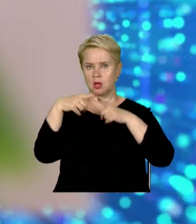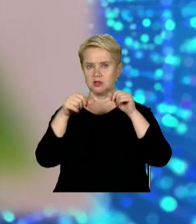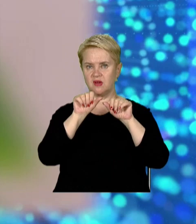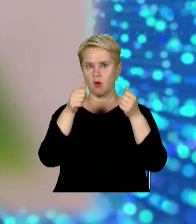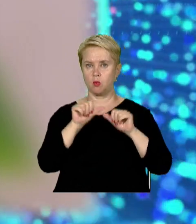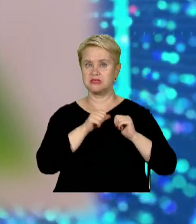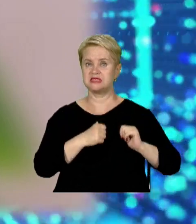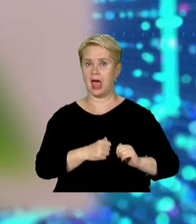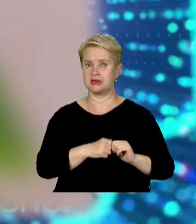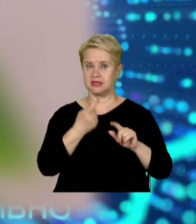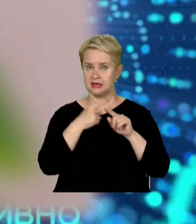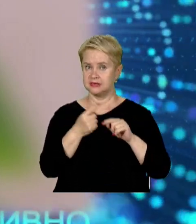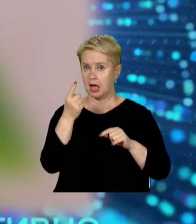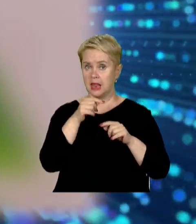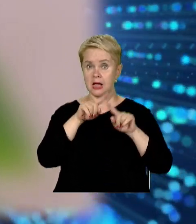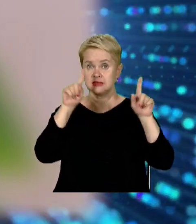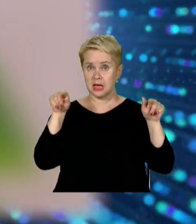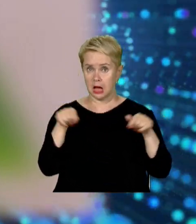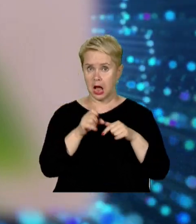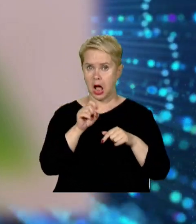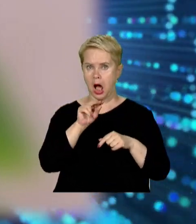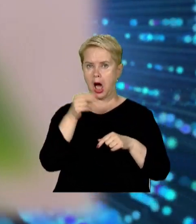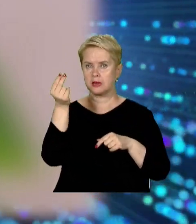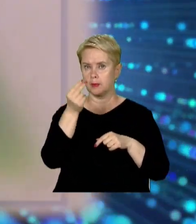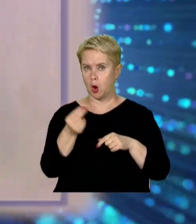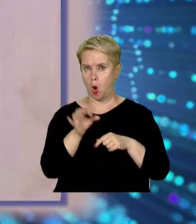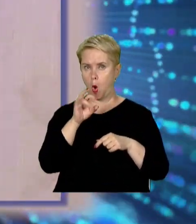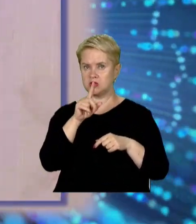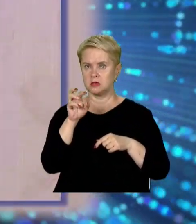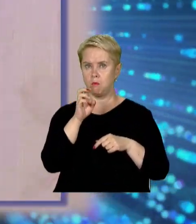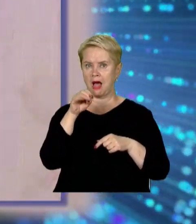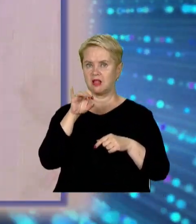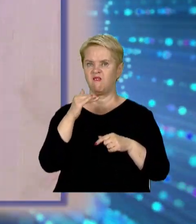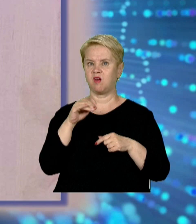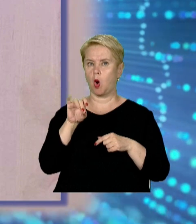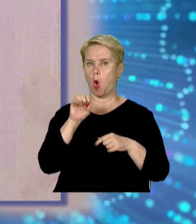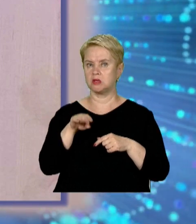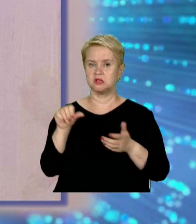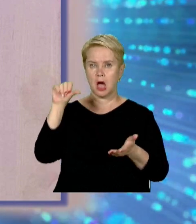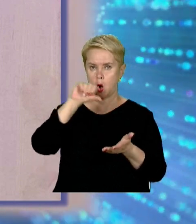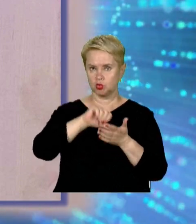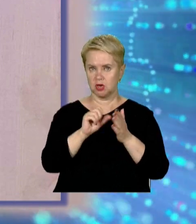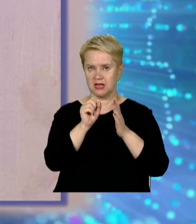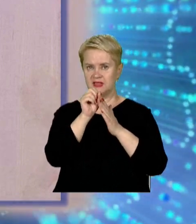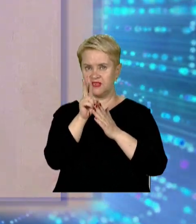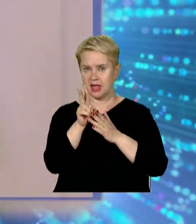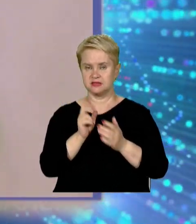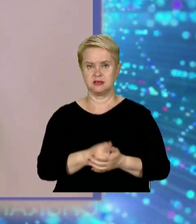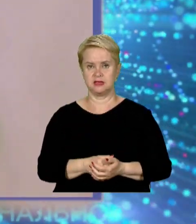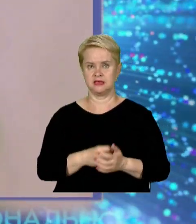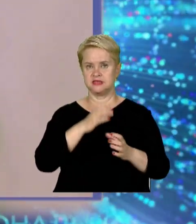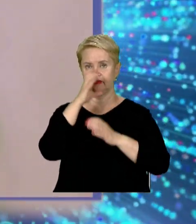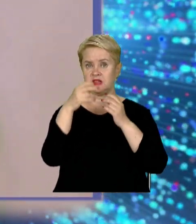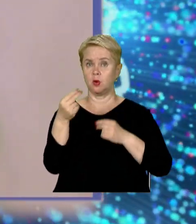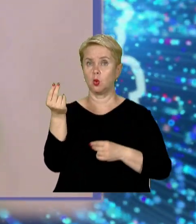формі серця». Це одна з картин арт-проєкту «Art on the Battlefront» за участю 12